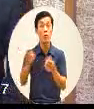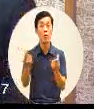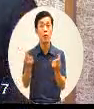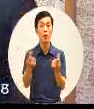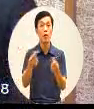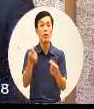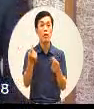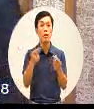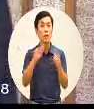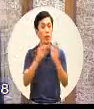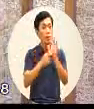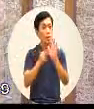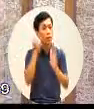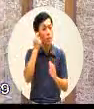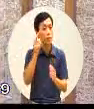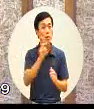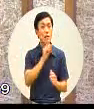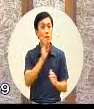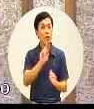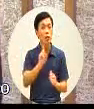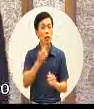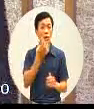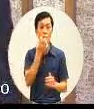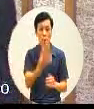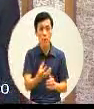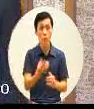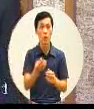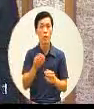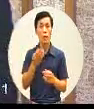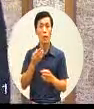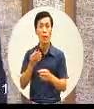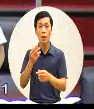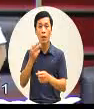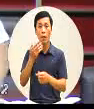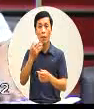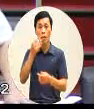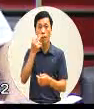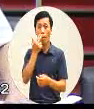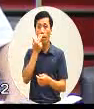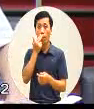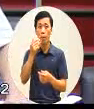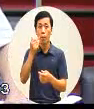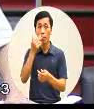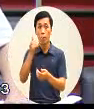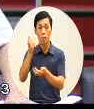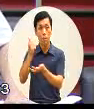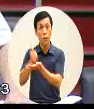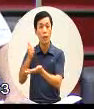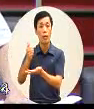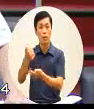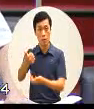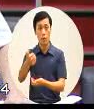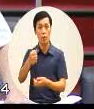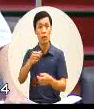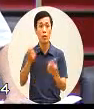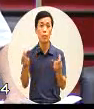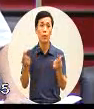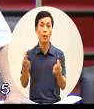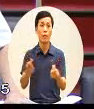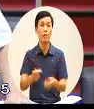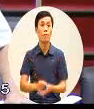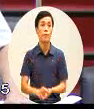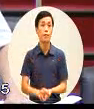宜了，大概这个意思。 对，这是真正的座右铭啊。有当时啊，你若拄